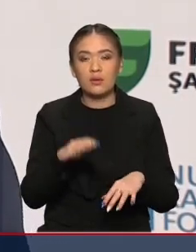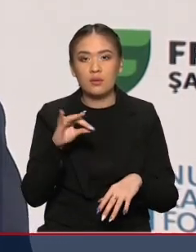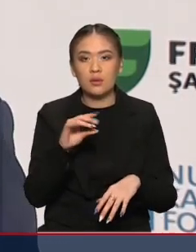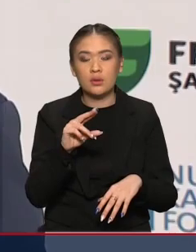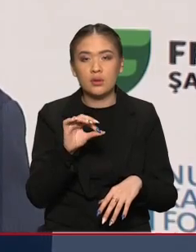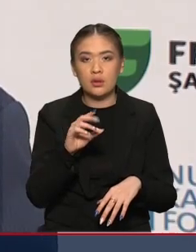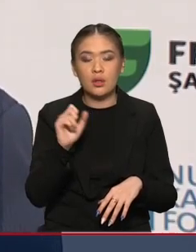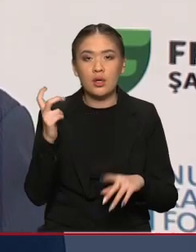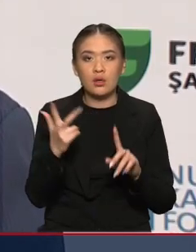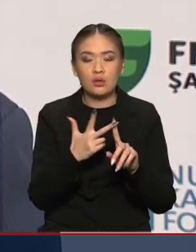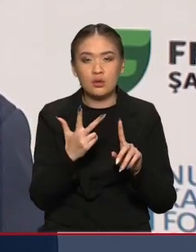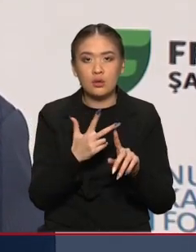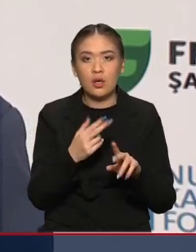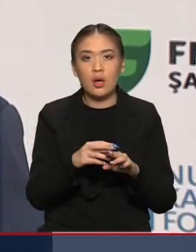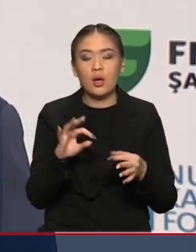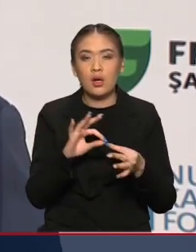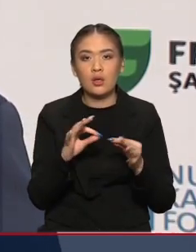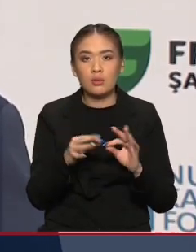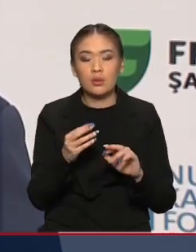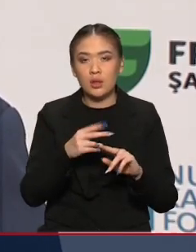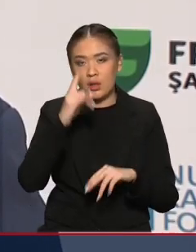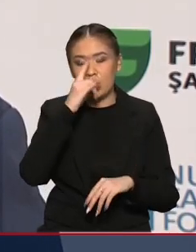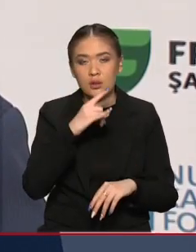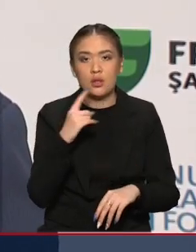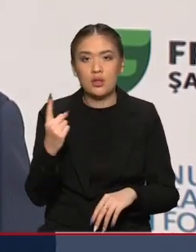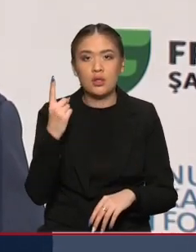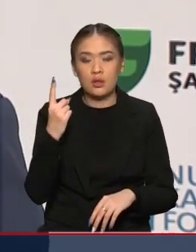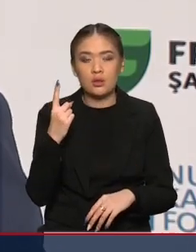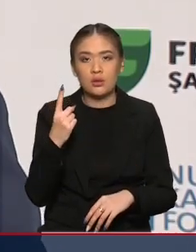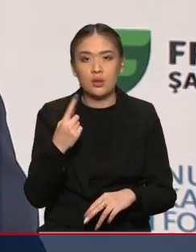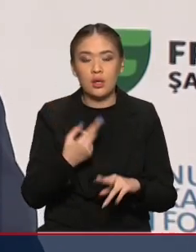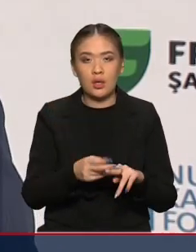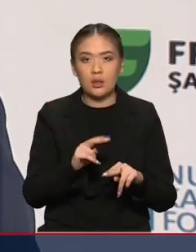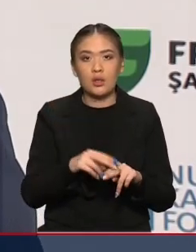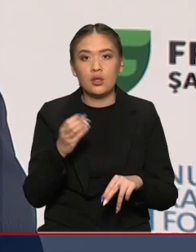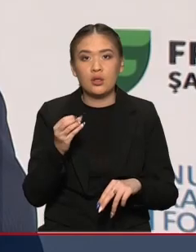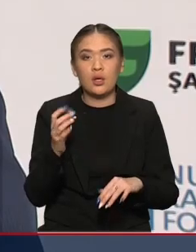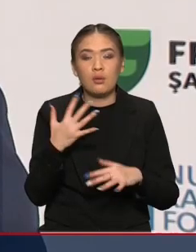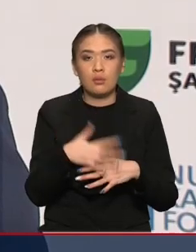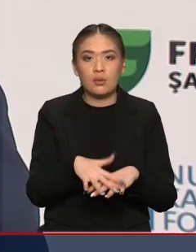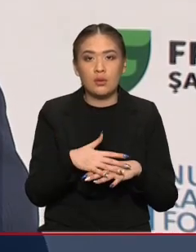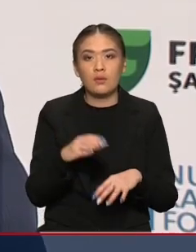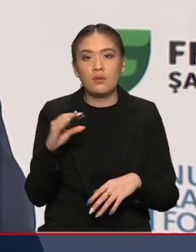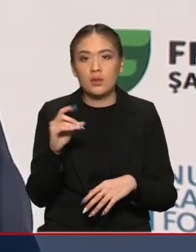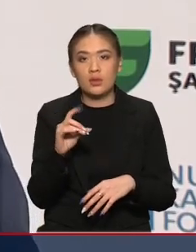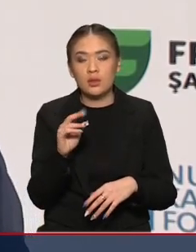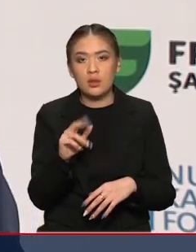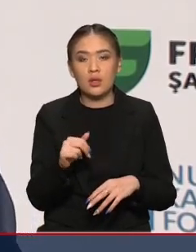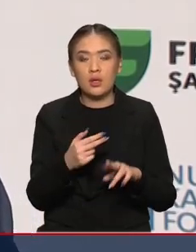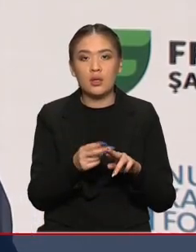Үшінші, бұл олимпиада Қазақстанда жалғыз. Және физика, математика